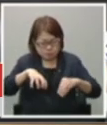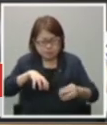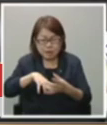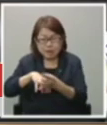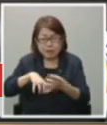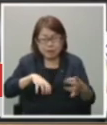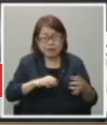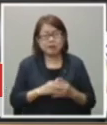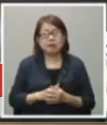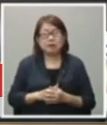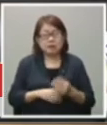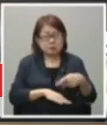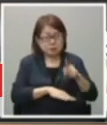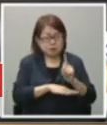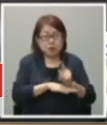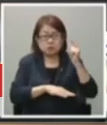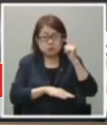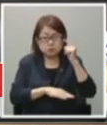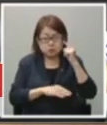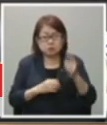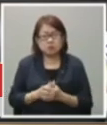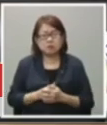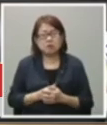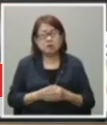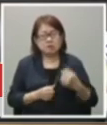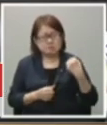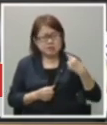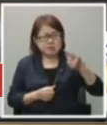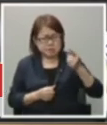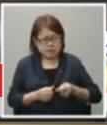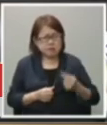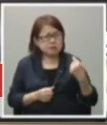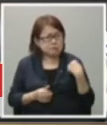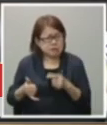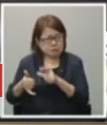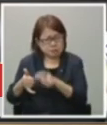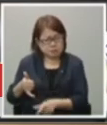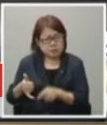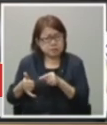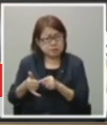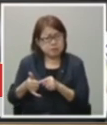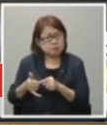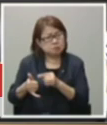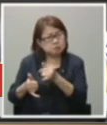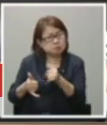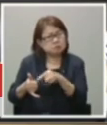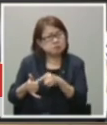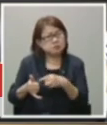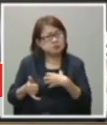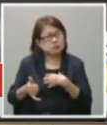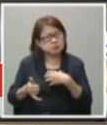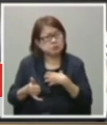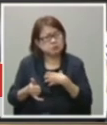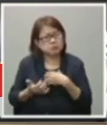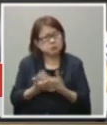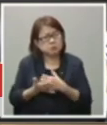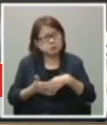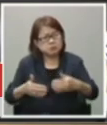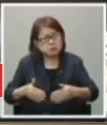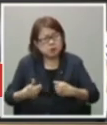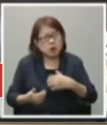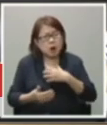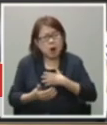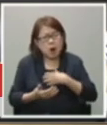ครับผมยืนยันว่ามันมีอยู่จริงก็คือคนบางคนที่เข้าไปแสวงหาผลประโยชน์นั่นหมายถึงว่า